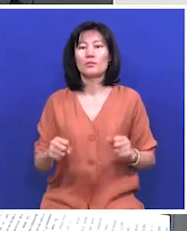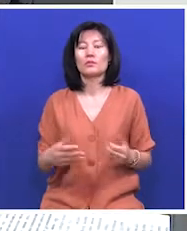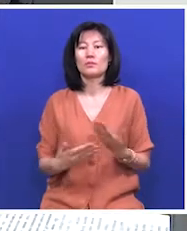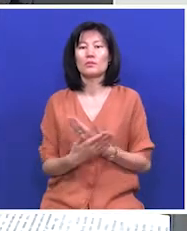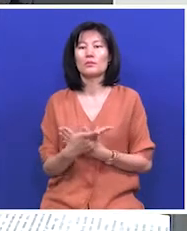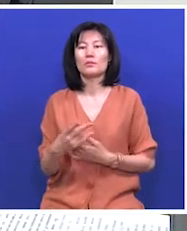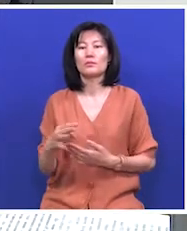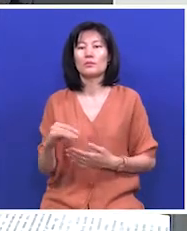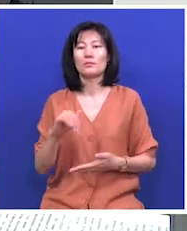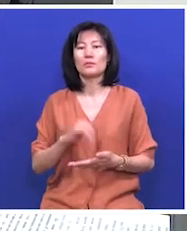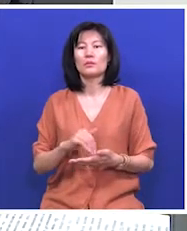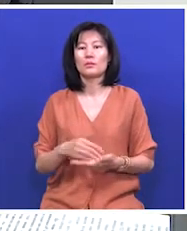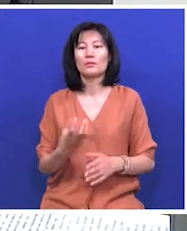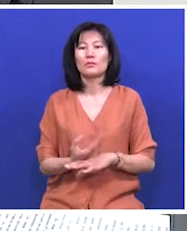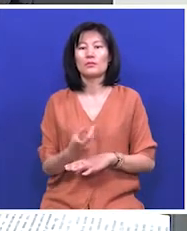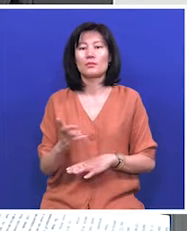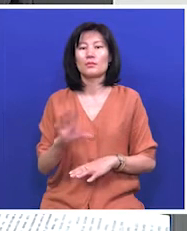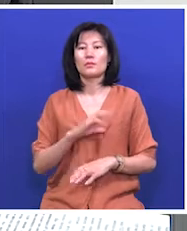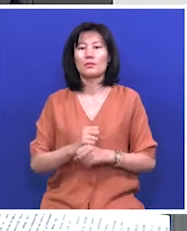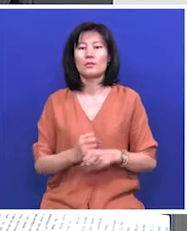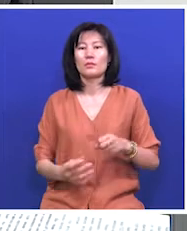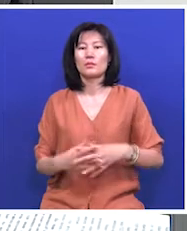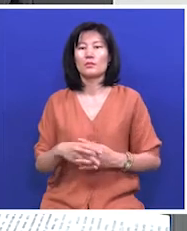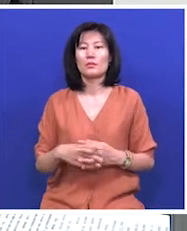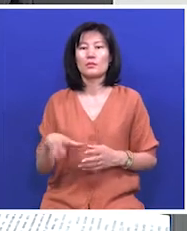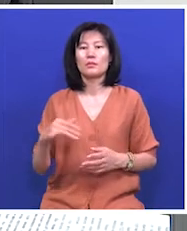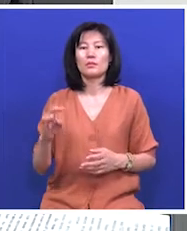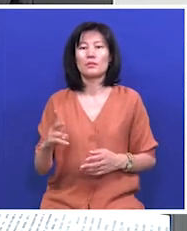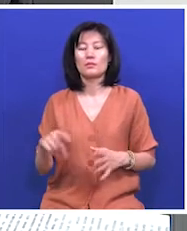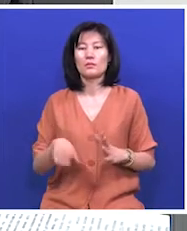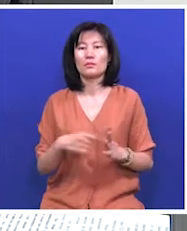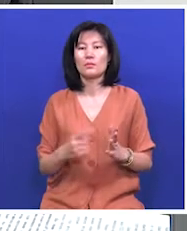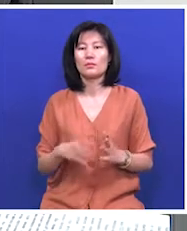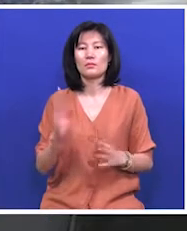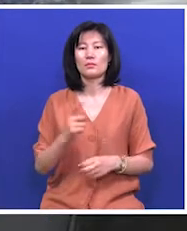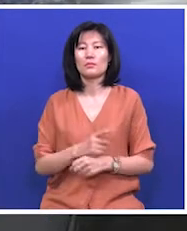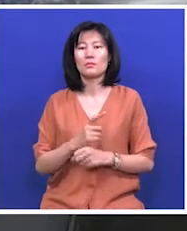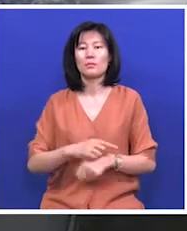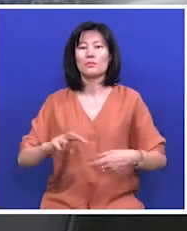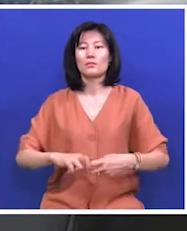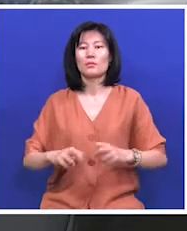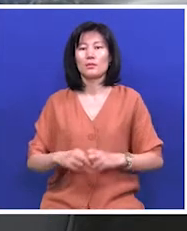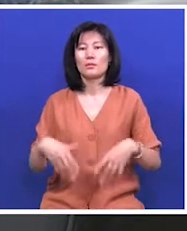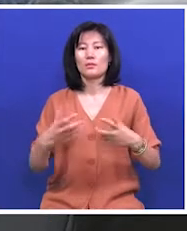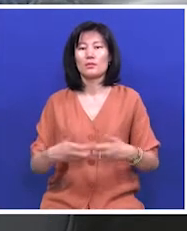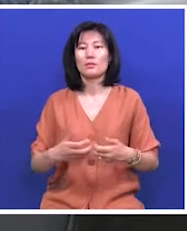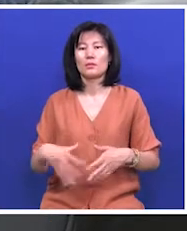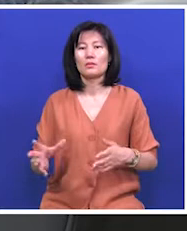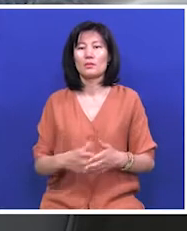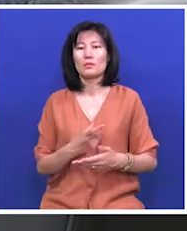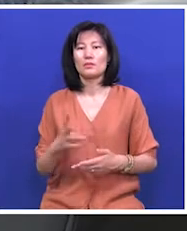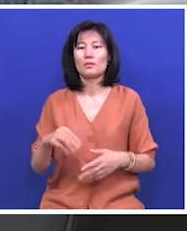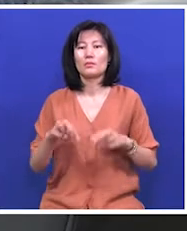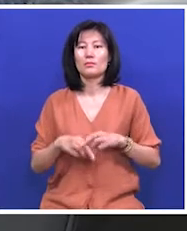бөлінген жанар жағармайдың қымбат болуына байланысты ауыл шаруашылық тауар өндірушілеріне сұраныс болмады. Ол мәселені біз есепке